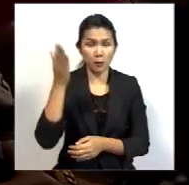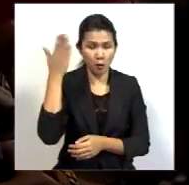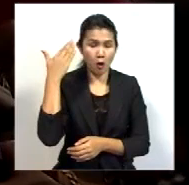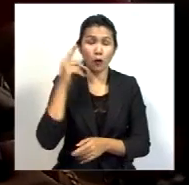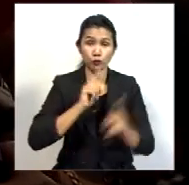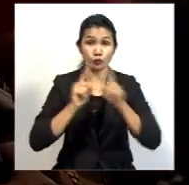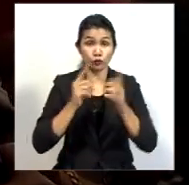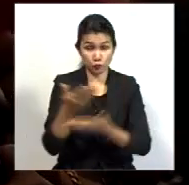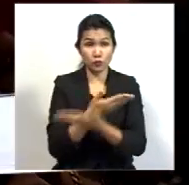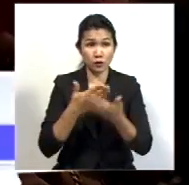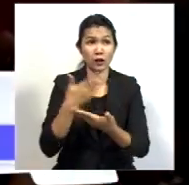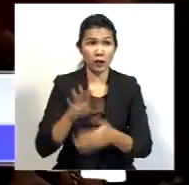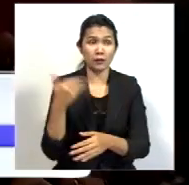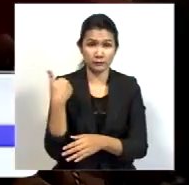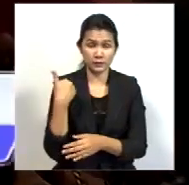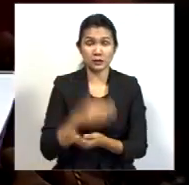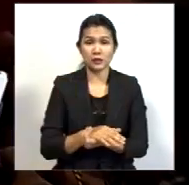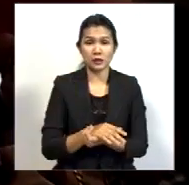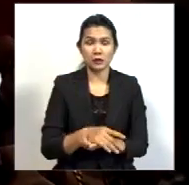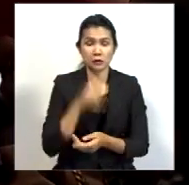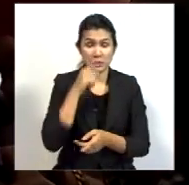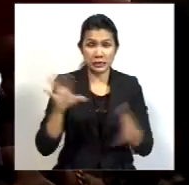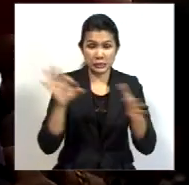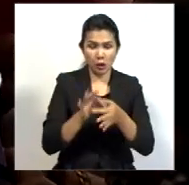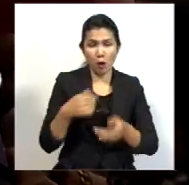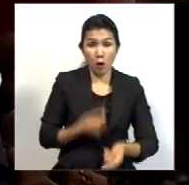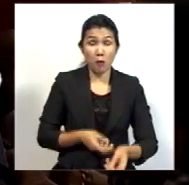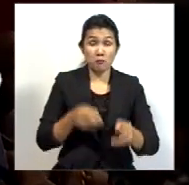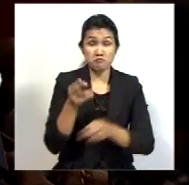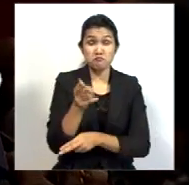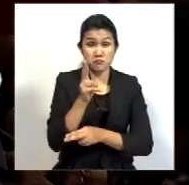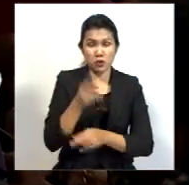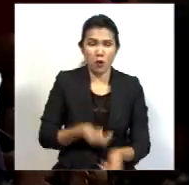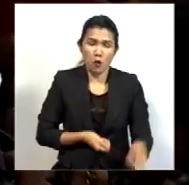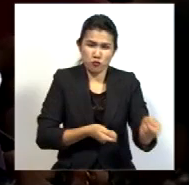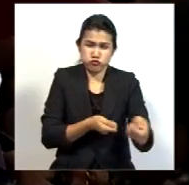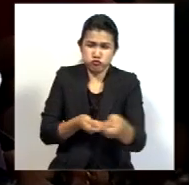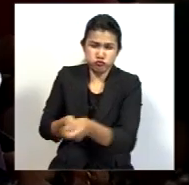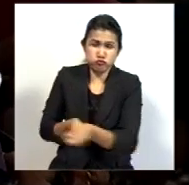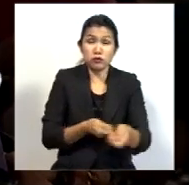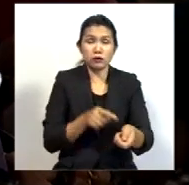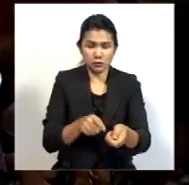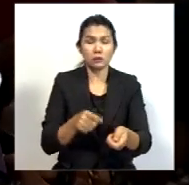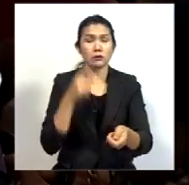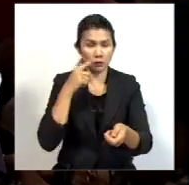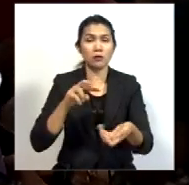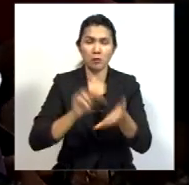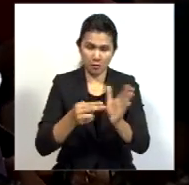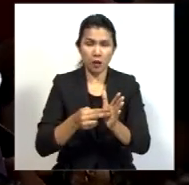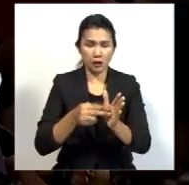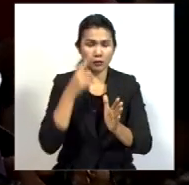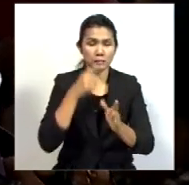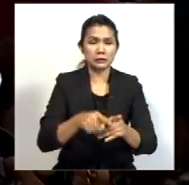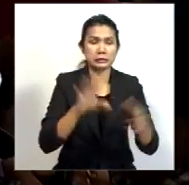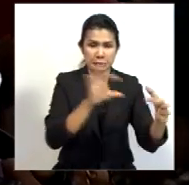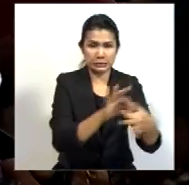ว่าภัยที่กราดปืนยิงไปเนี่ยมันก็เป็นภัยสาธารณะชนิดหนึ่งถ้าคนสองคนทะเลาะ กันชักปืนยิงอะไรอย่างเงี้ยมันไม่ใช่ภัย